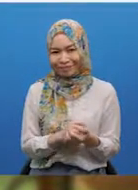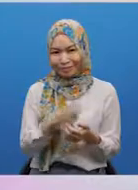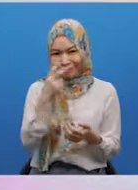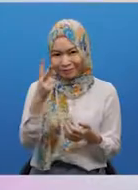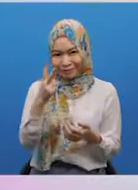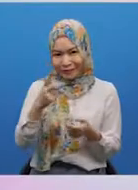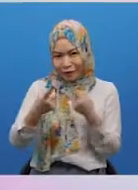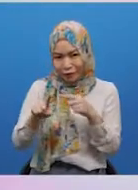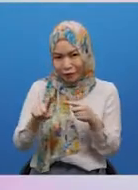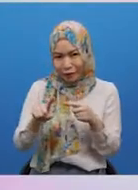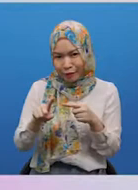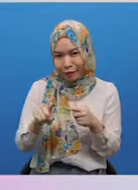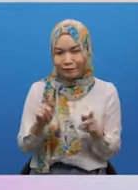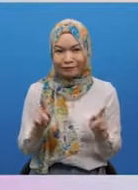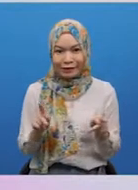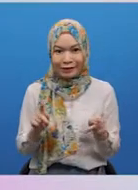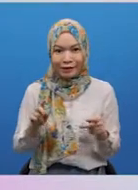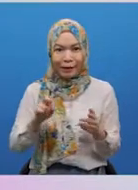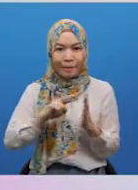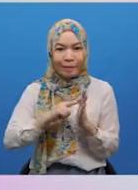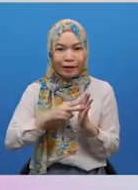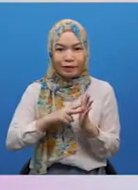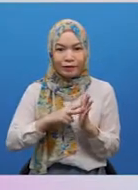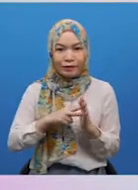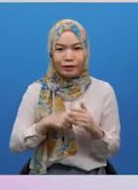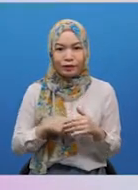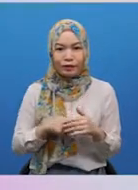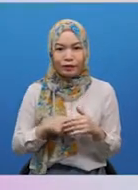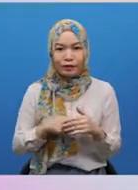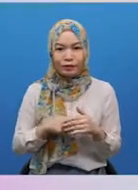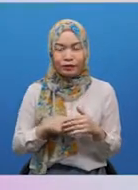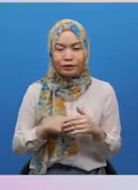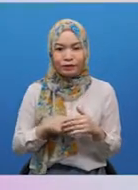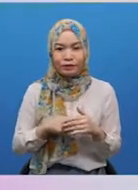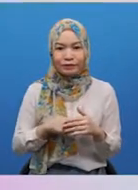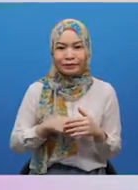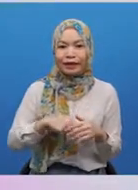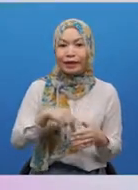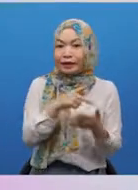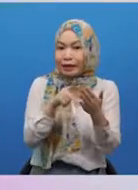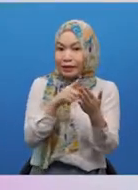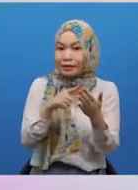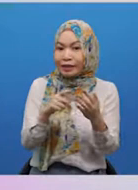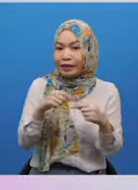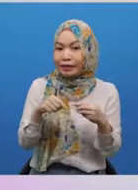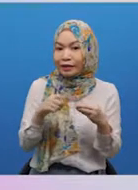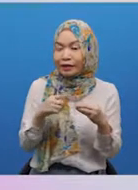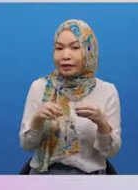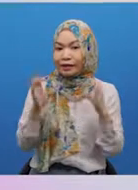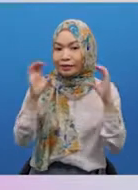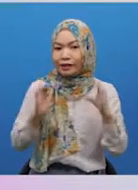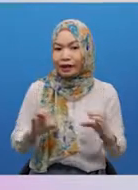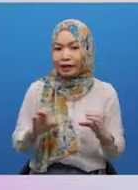jawapan pelajar. Jawapannya, maksud pragmatik ialah kajian tentang cara